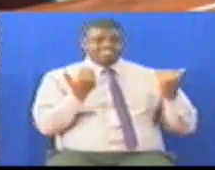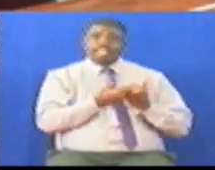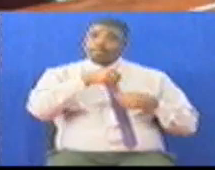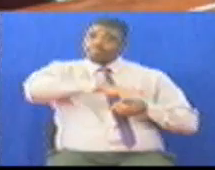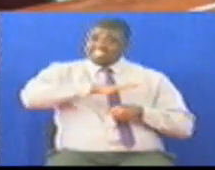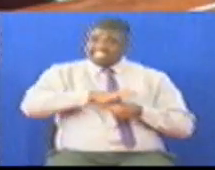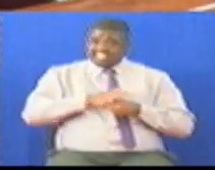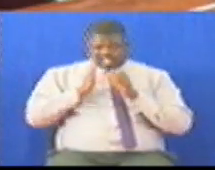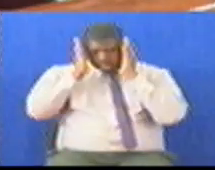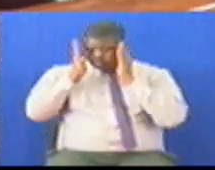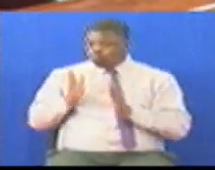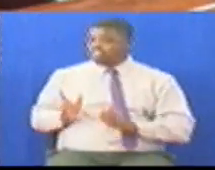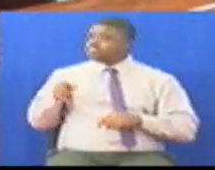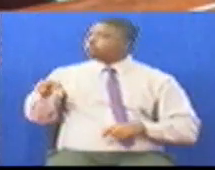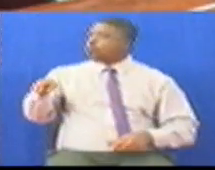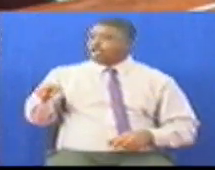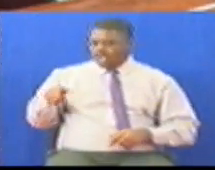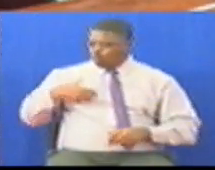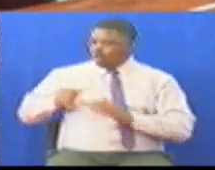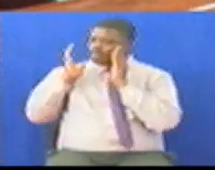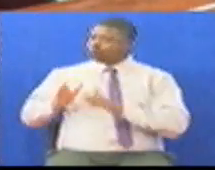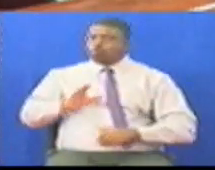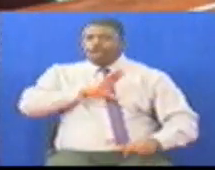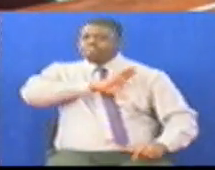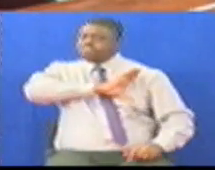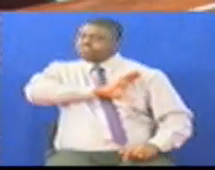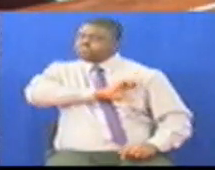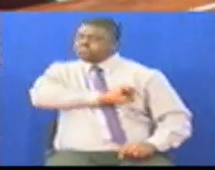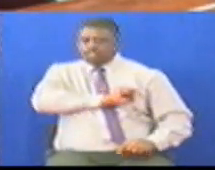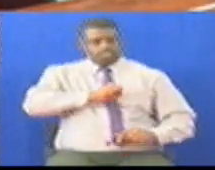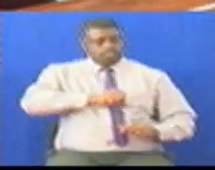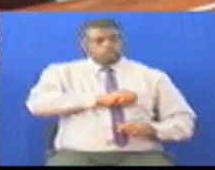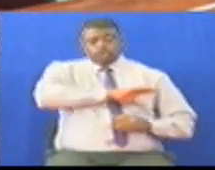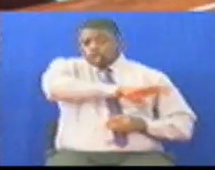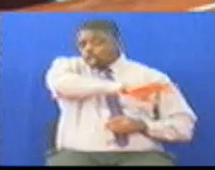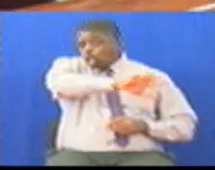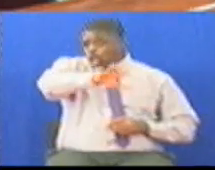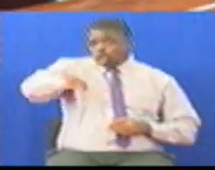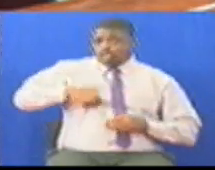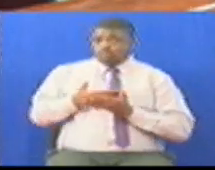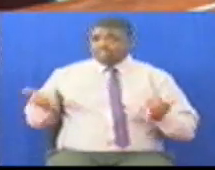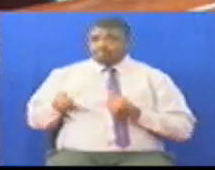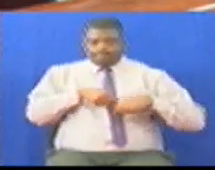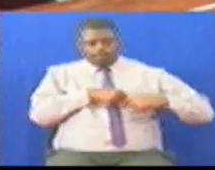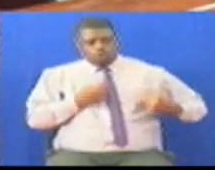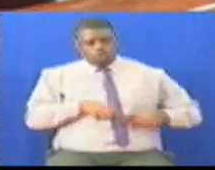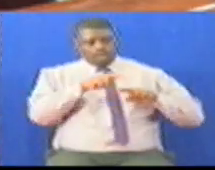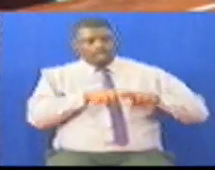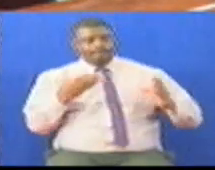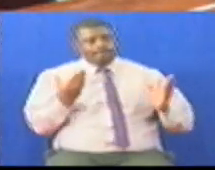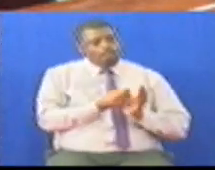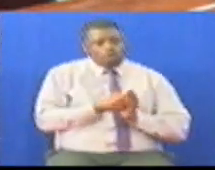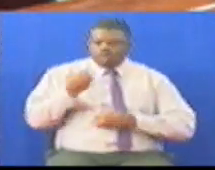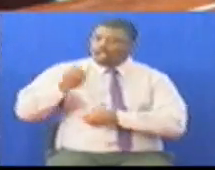Mheshimiwa Majaliwa anatuvumilia sisi sote, na ndio maana tumefika hapa, kwa sababu ana moyo wa kutuweka pamoja tufanye